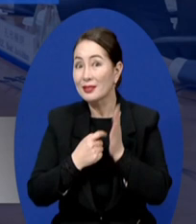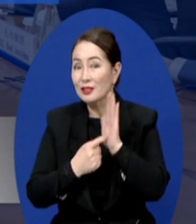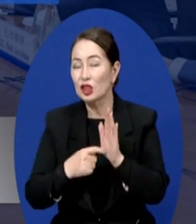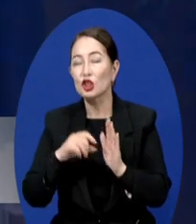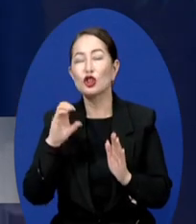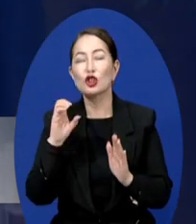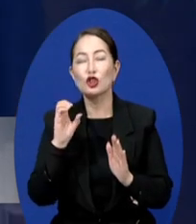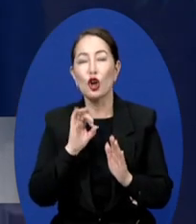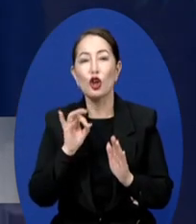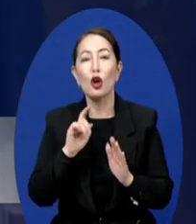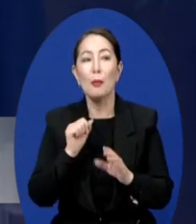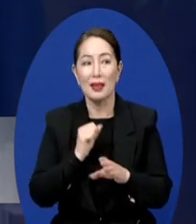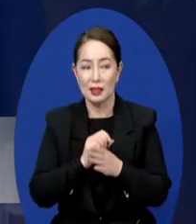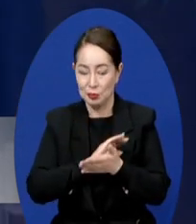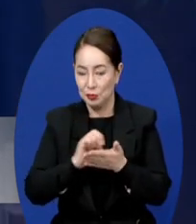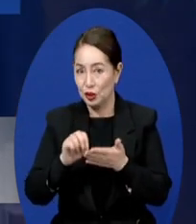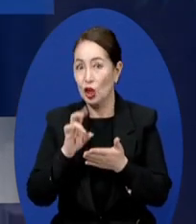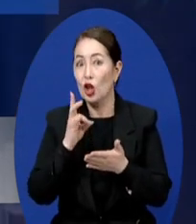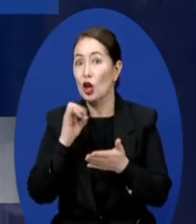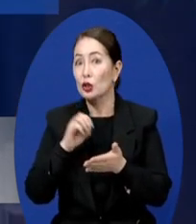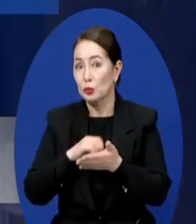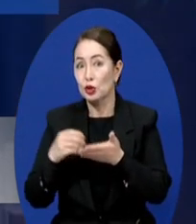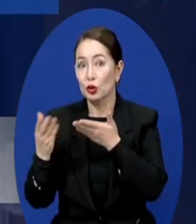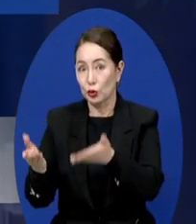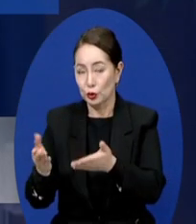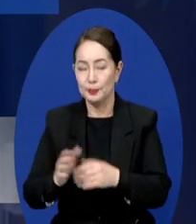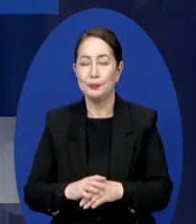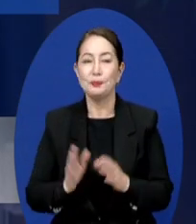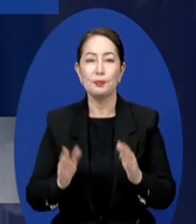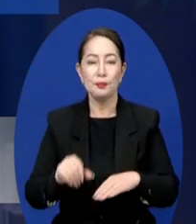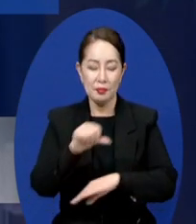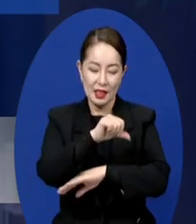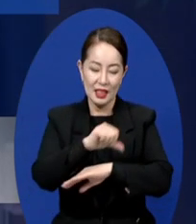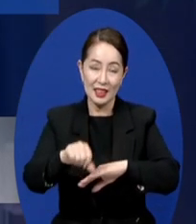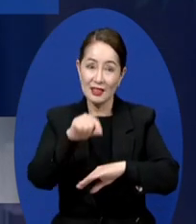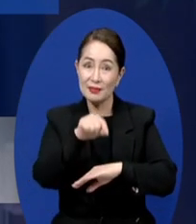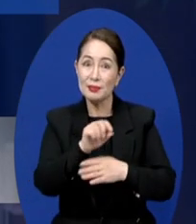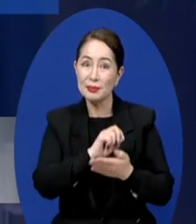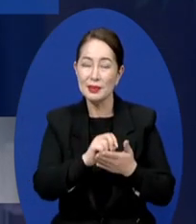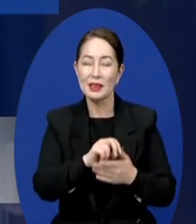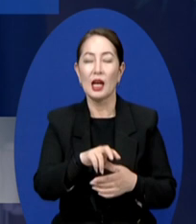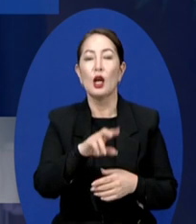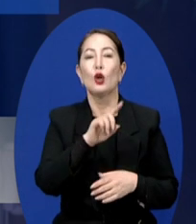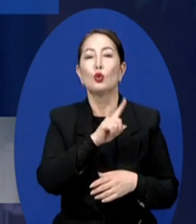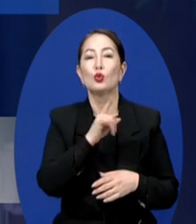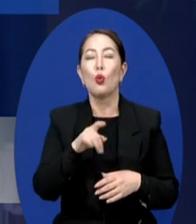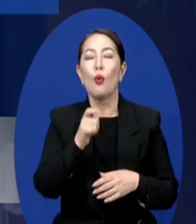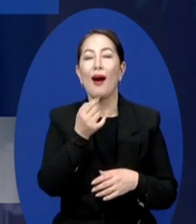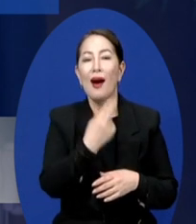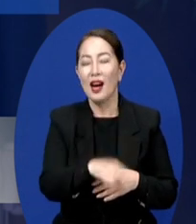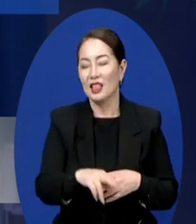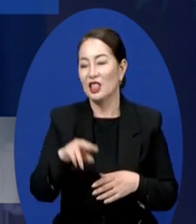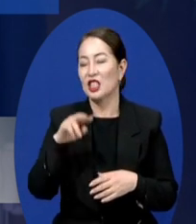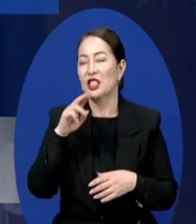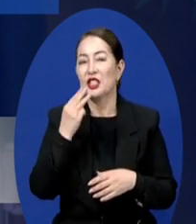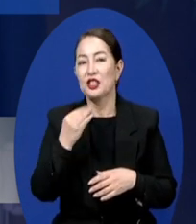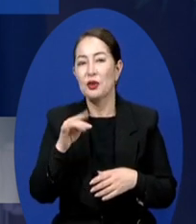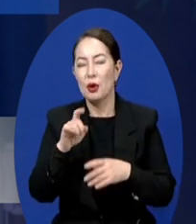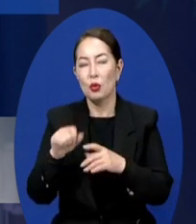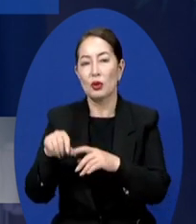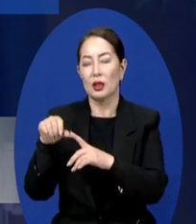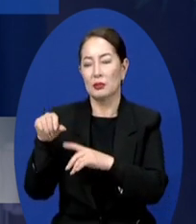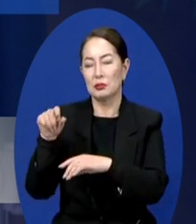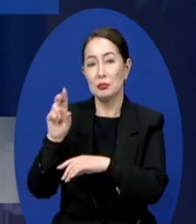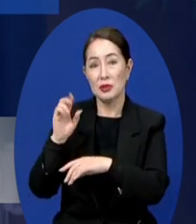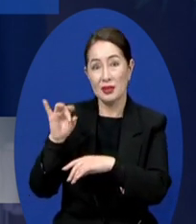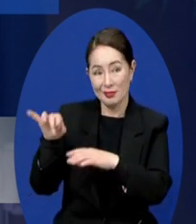ноот бичгийн хамтаар. Монгол хятадын хилийн бичигт зүүн хатавч шивээ хөрөн сэхэ боомтын хилийн төмөр замын усан